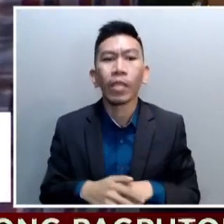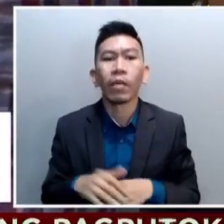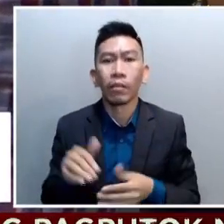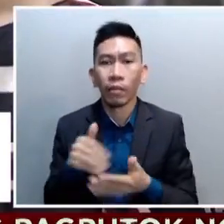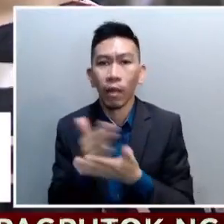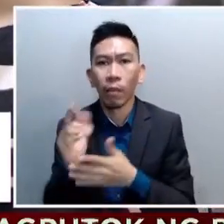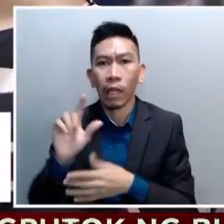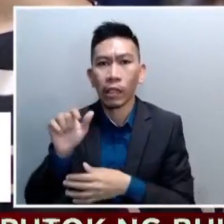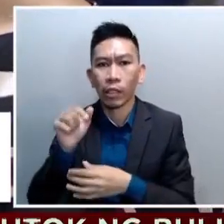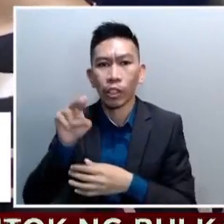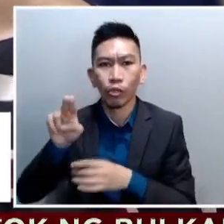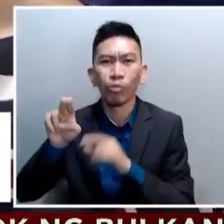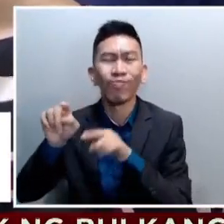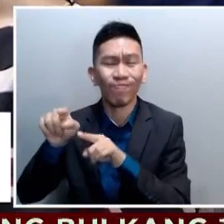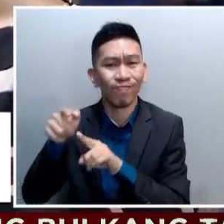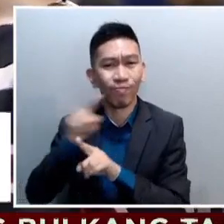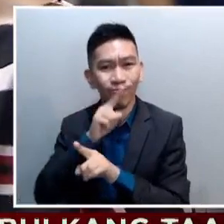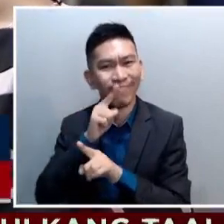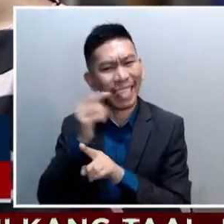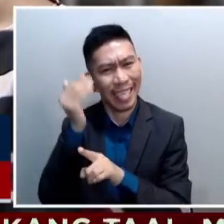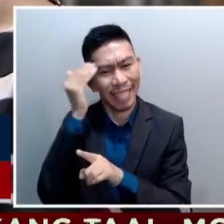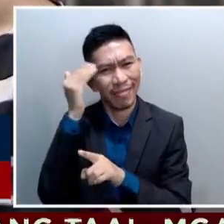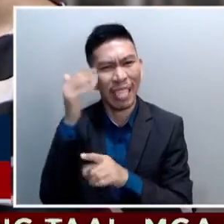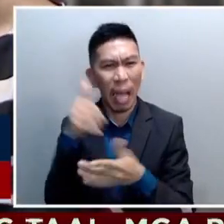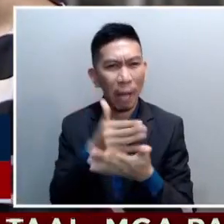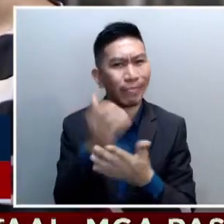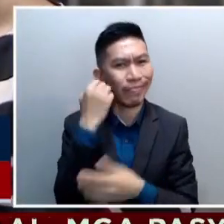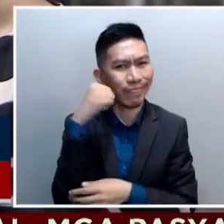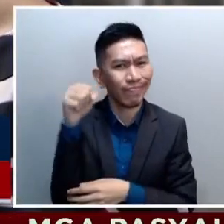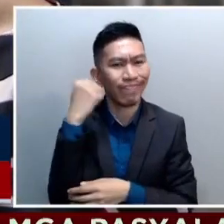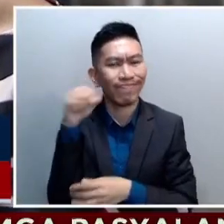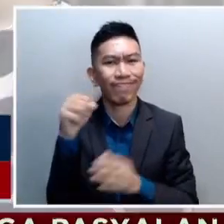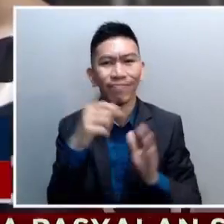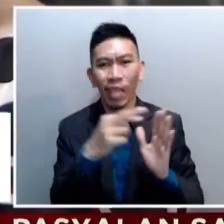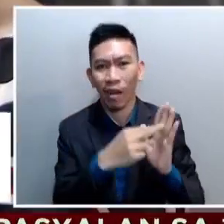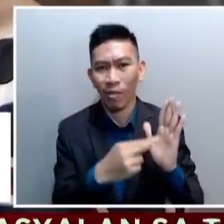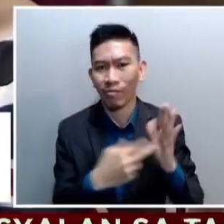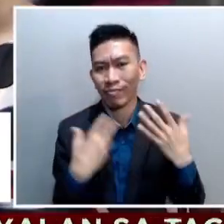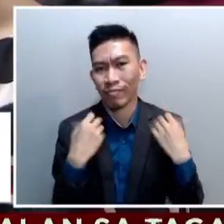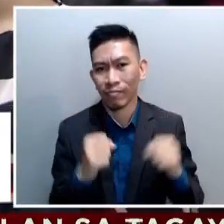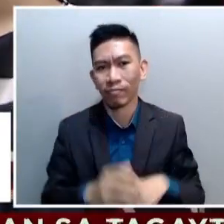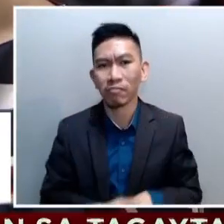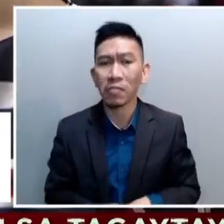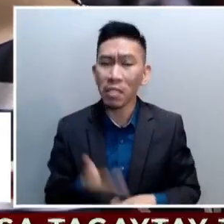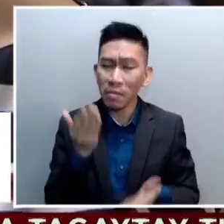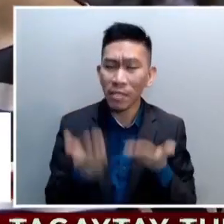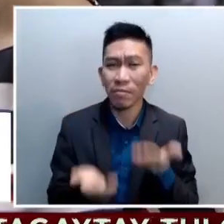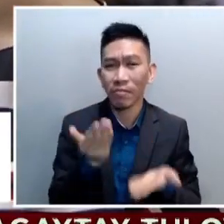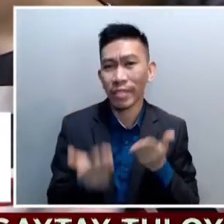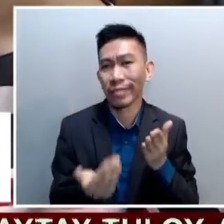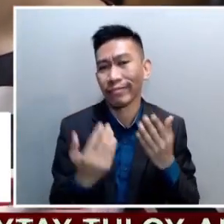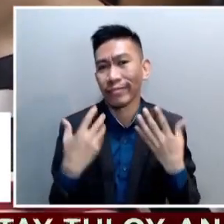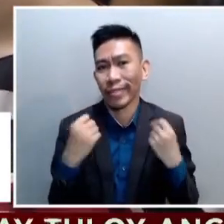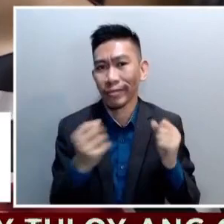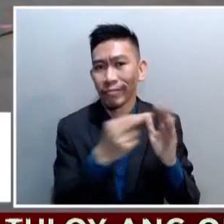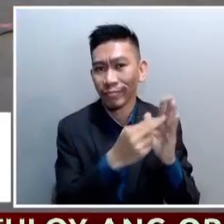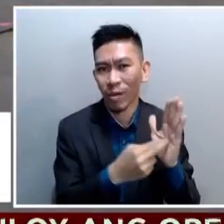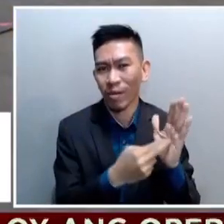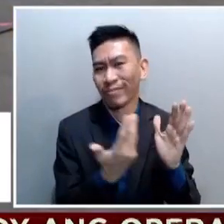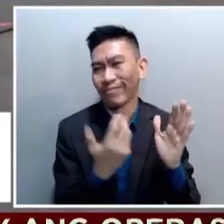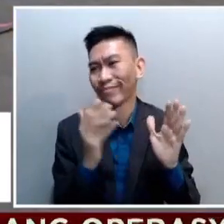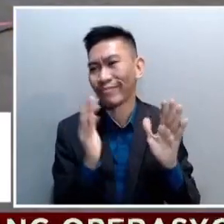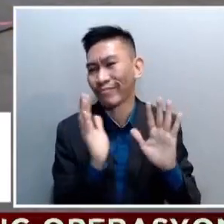protocols. Siguro yung mga protocols, hindi na rin nasusundan. So we have to always remind